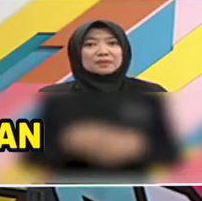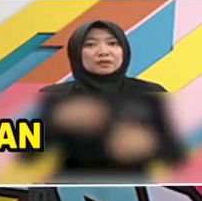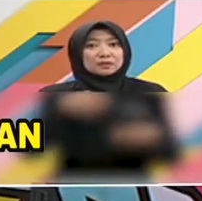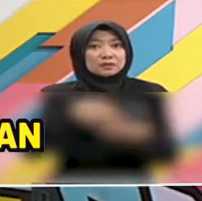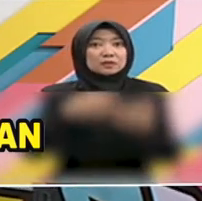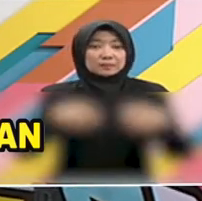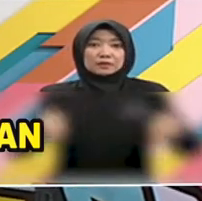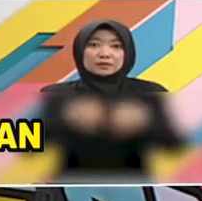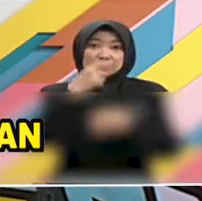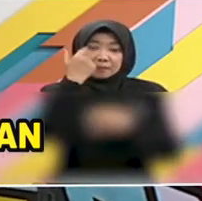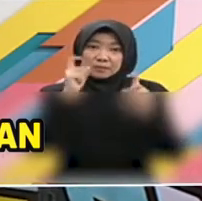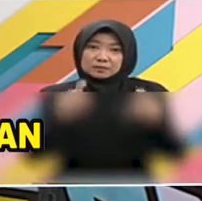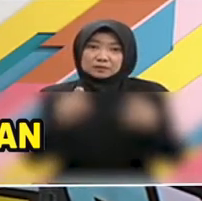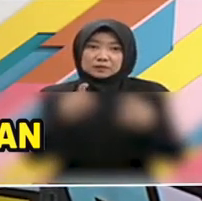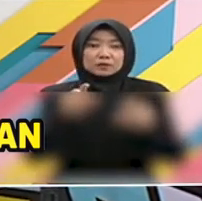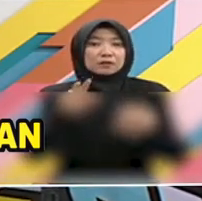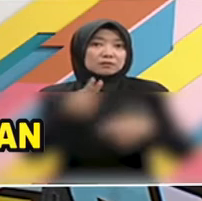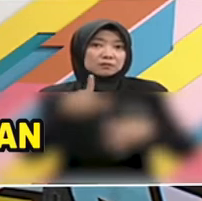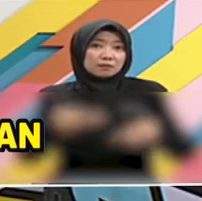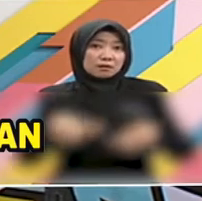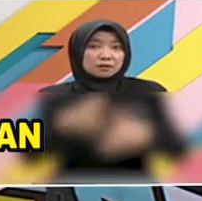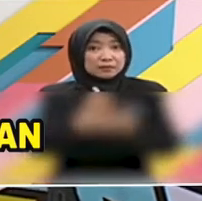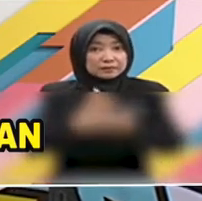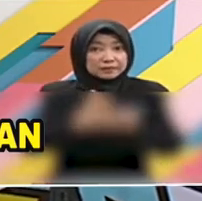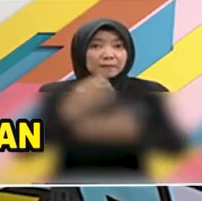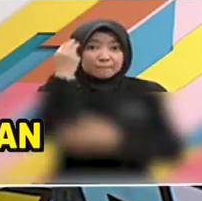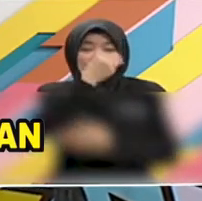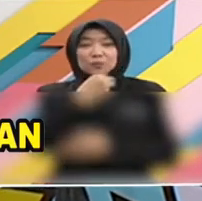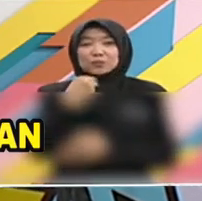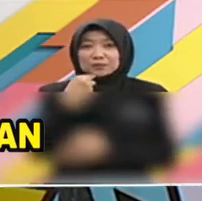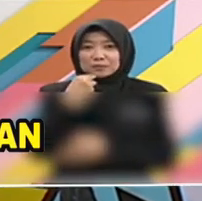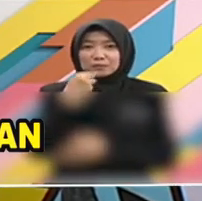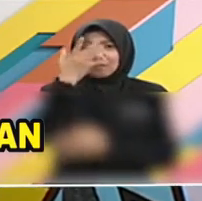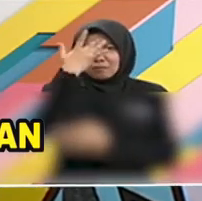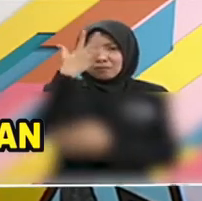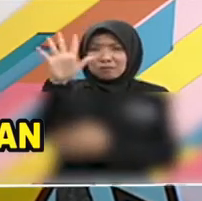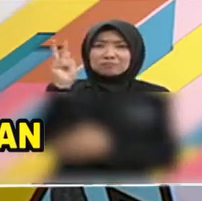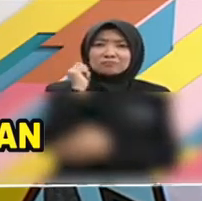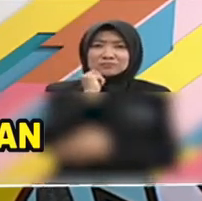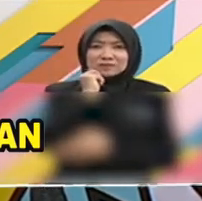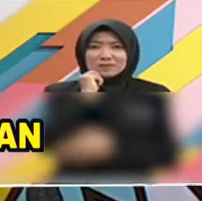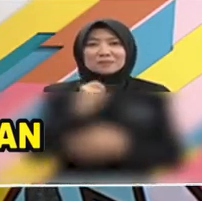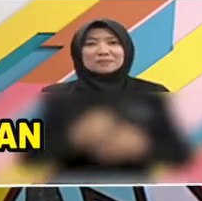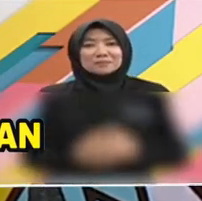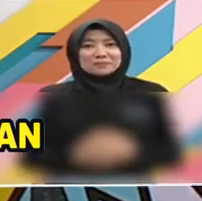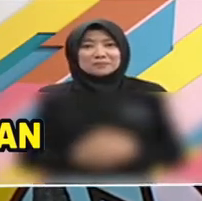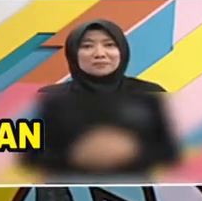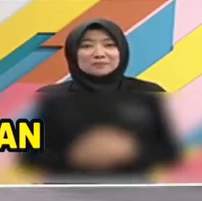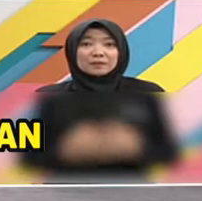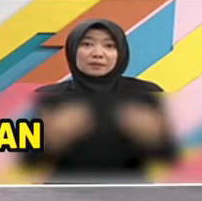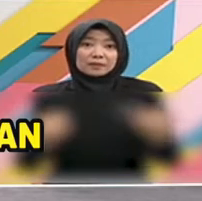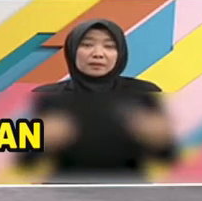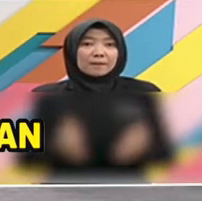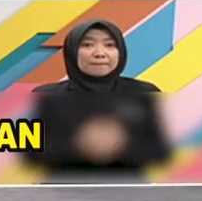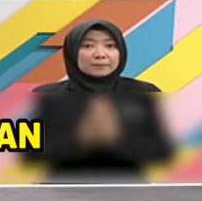dia perlu berada di tengah-tengah muka kita. Ya. Yeah. Okey, simetri di dalam muka. Pandailah ya, Nisa pandai betul. Okey, saya nak minta